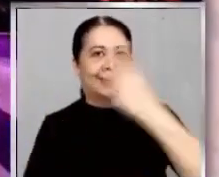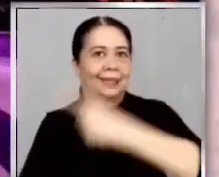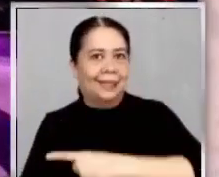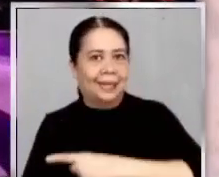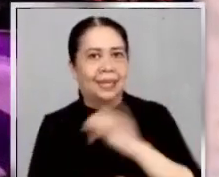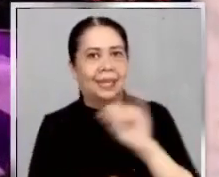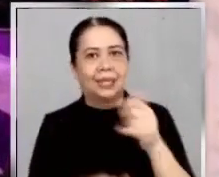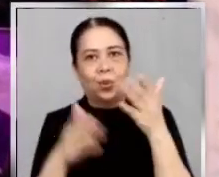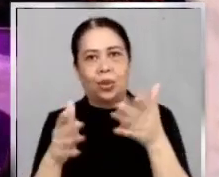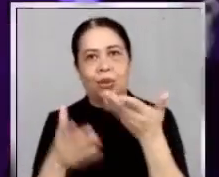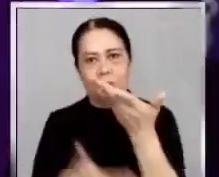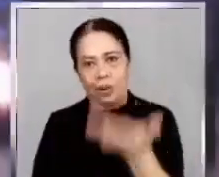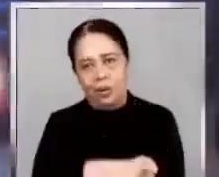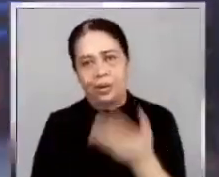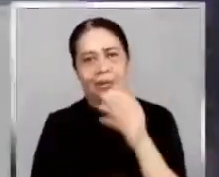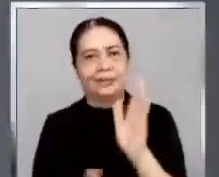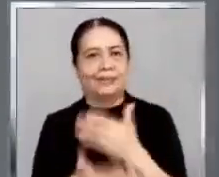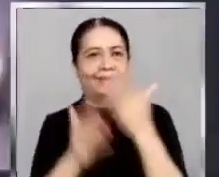You Are singer.